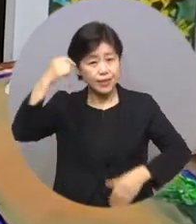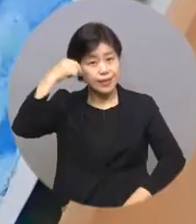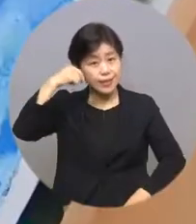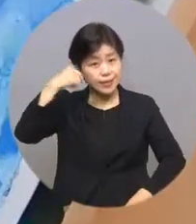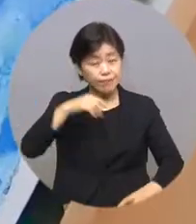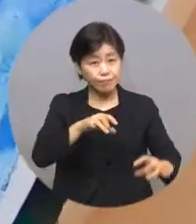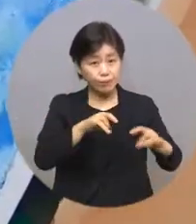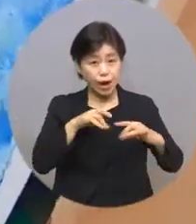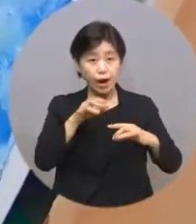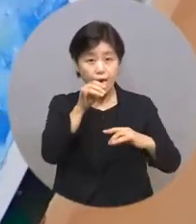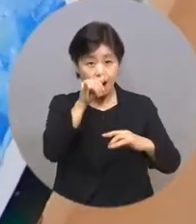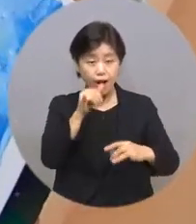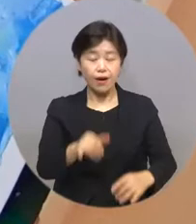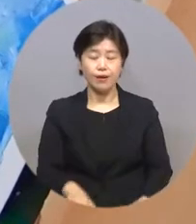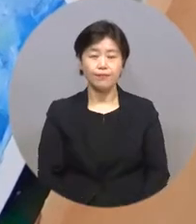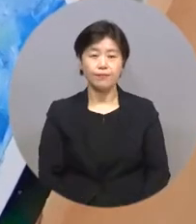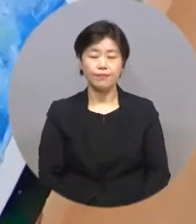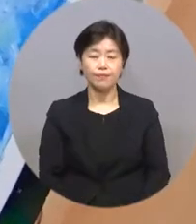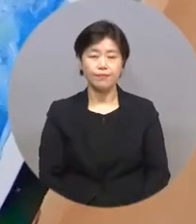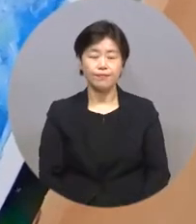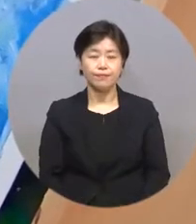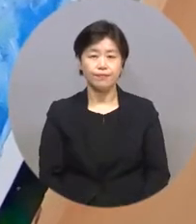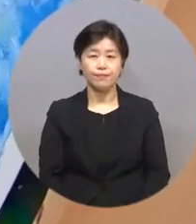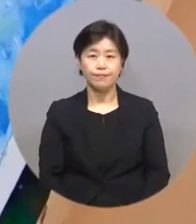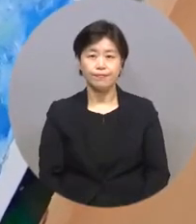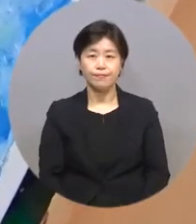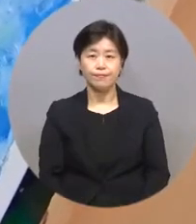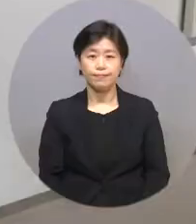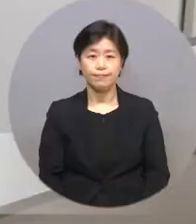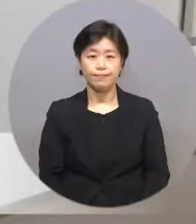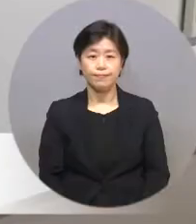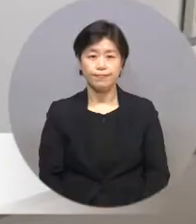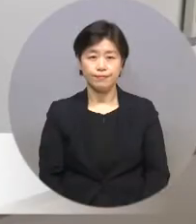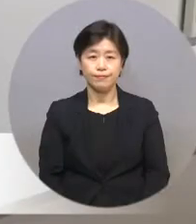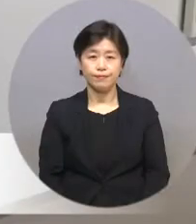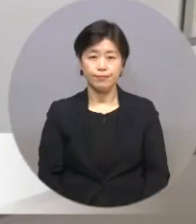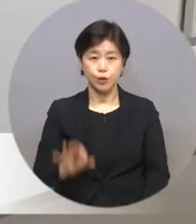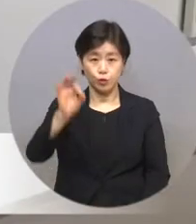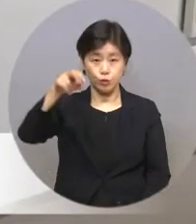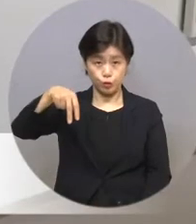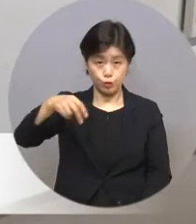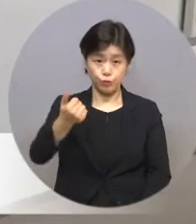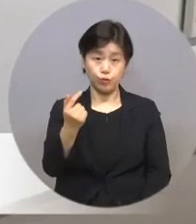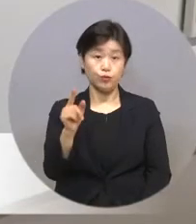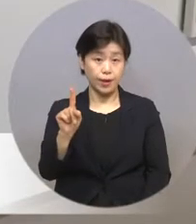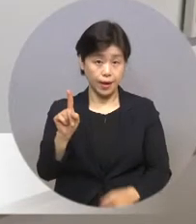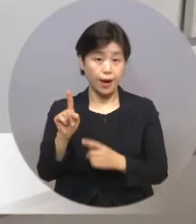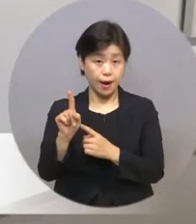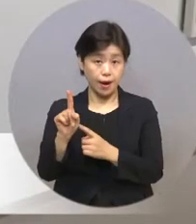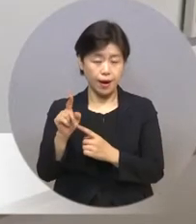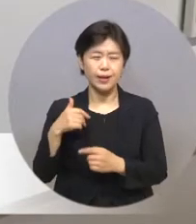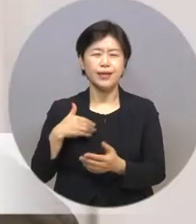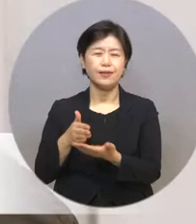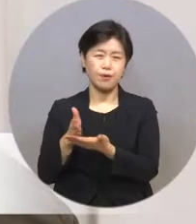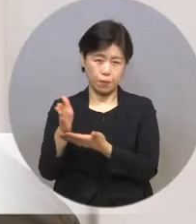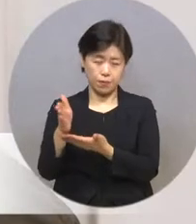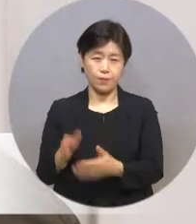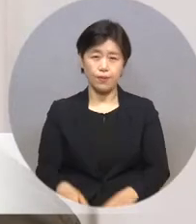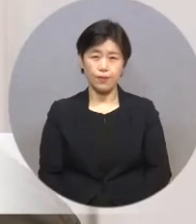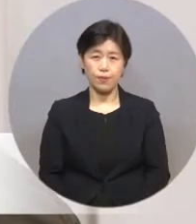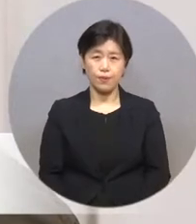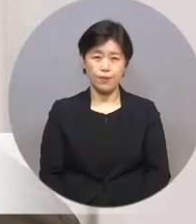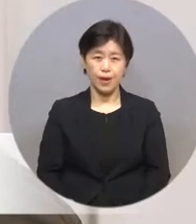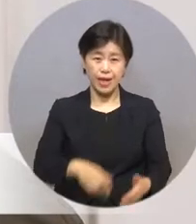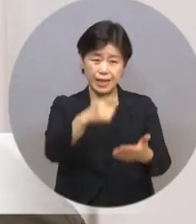감성은 물감처럼 다양함을 표현하고 있습니다 유체화를 주로 하고 있습니다